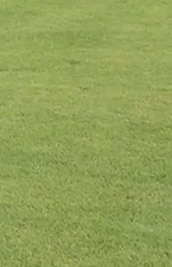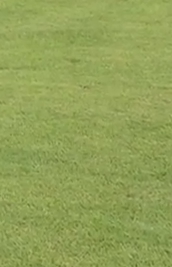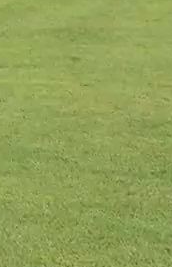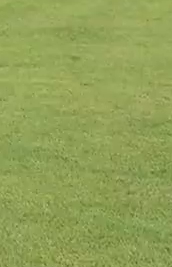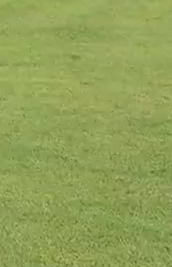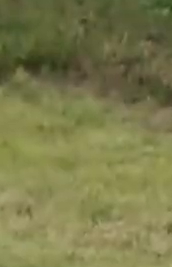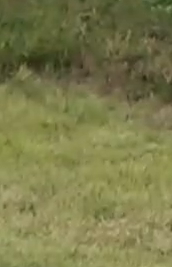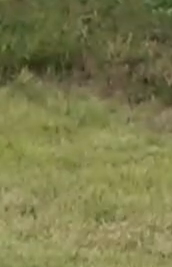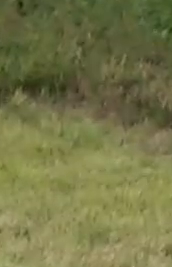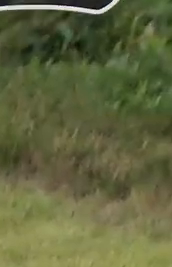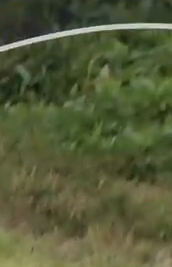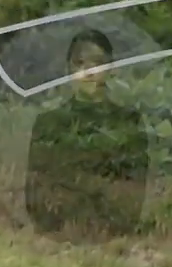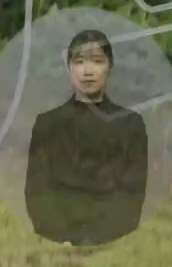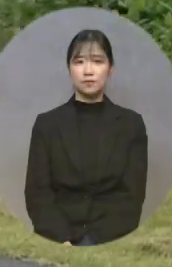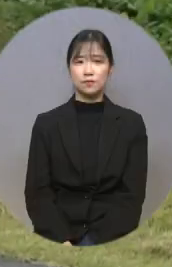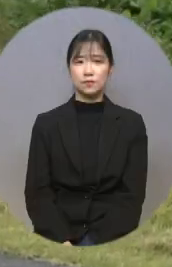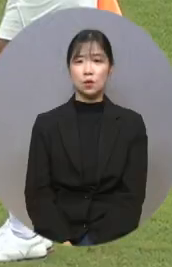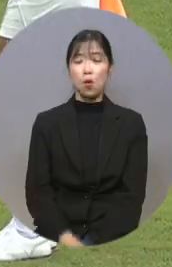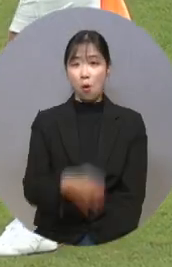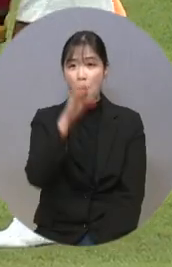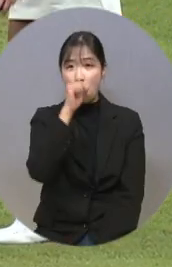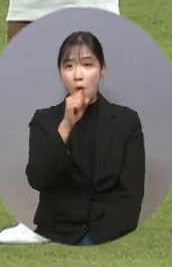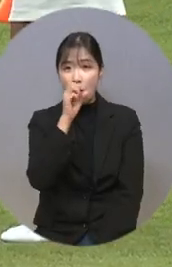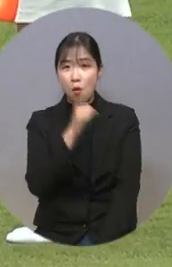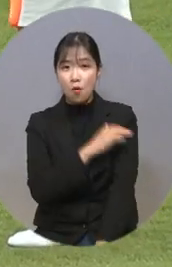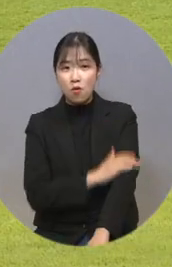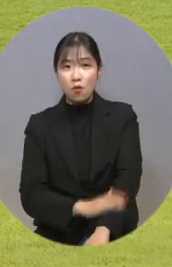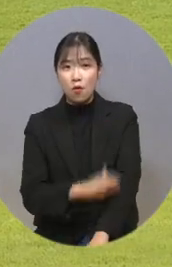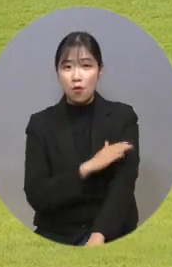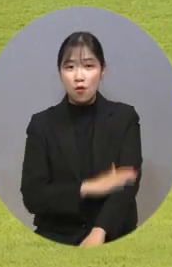오, 나이스, 나이스. 잘 쳤다.